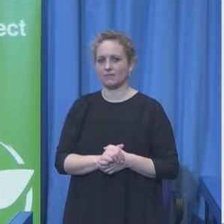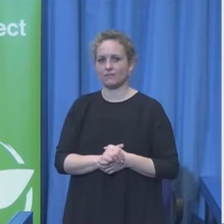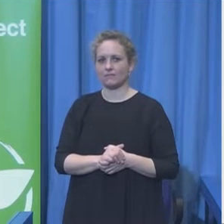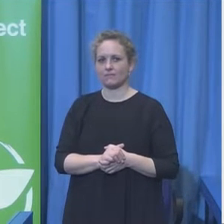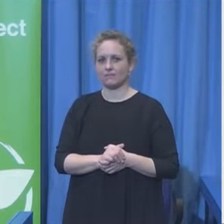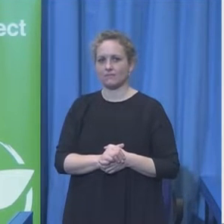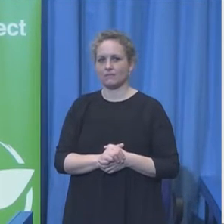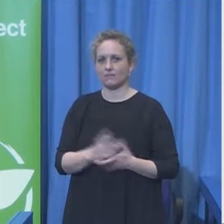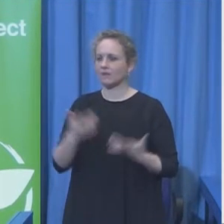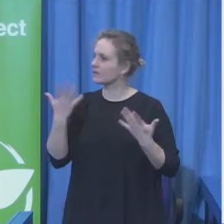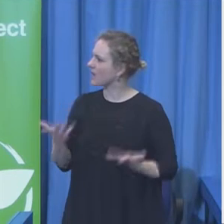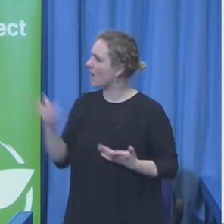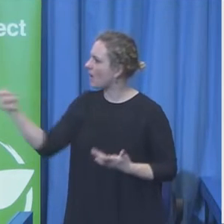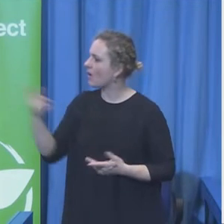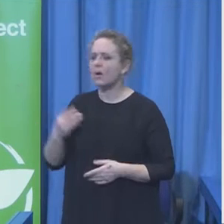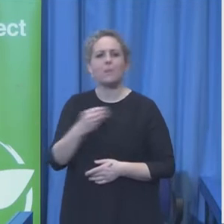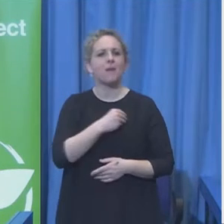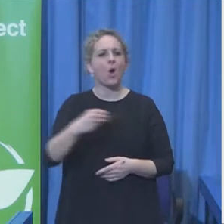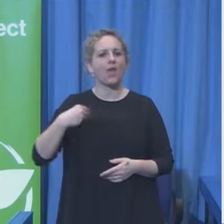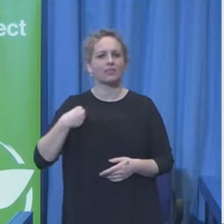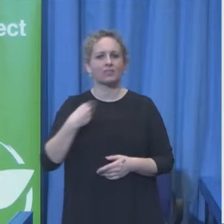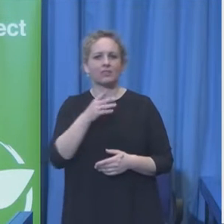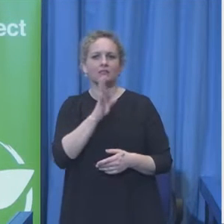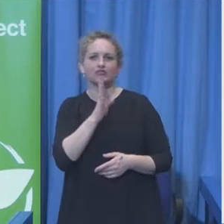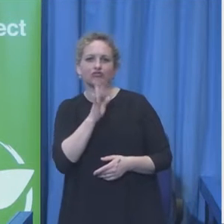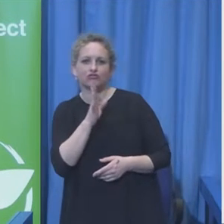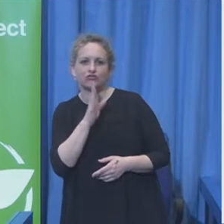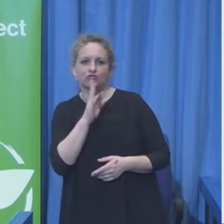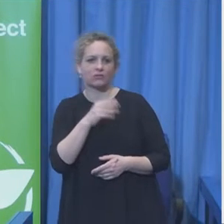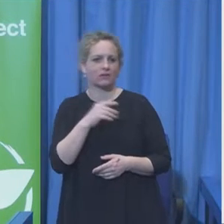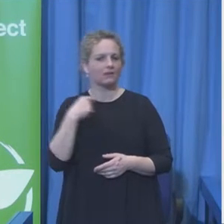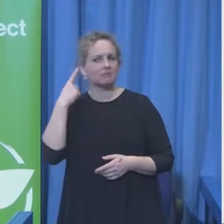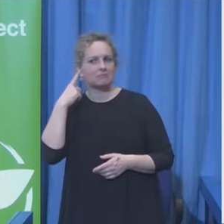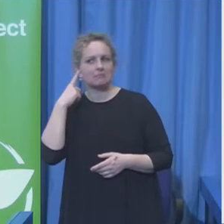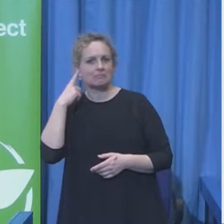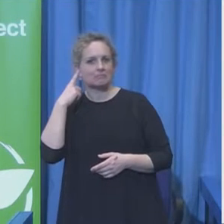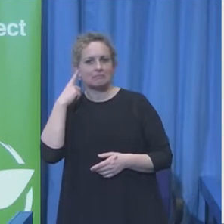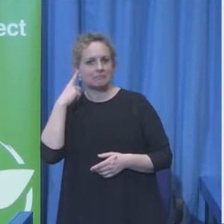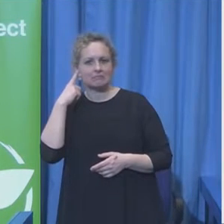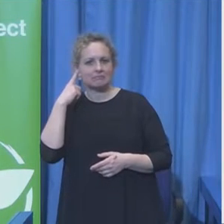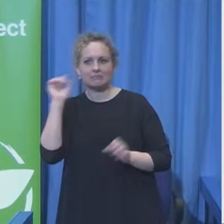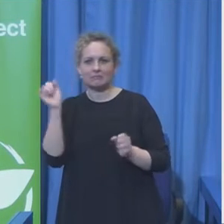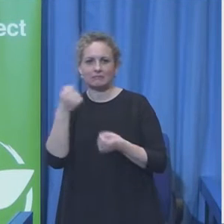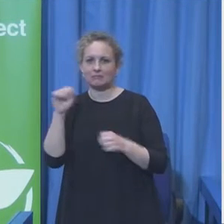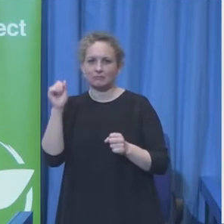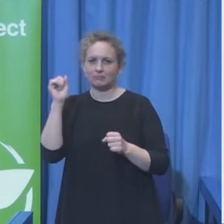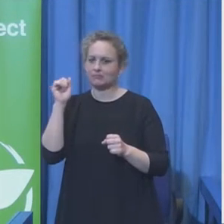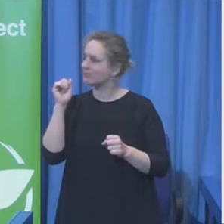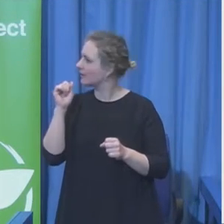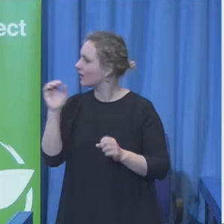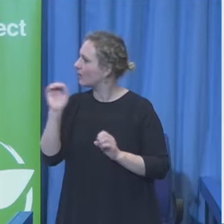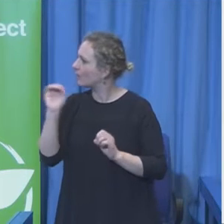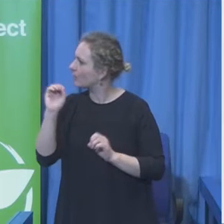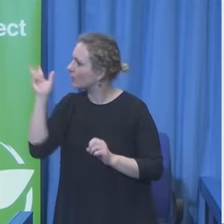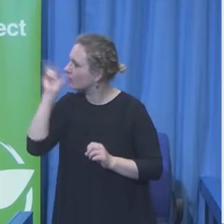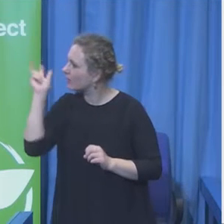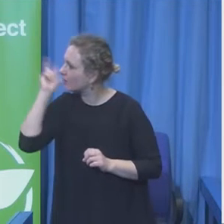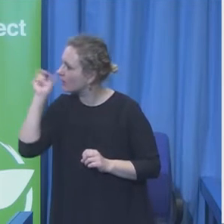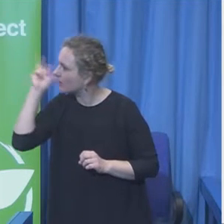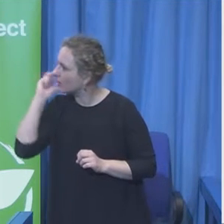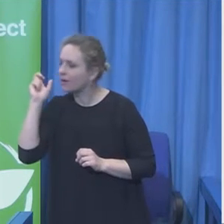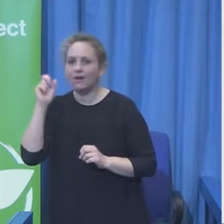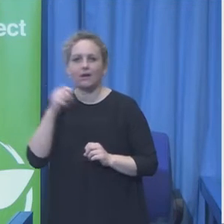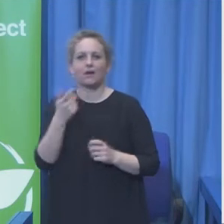Unii nie pozwala dzisiaj na jednoznaczne stwierdzenie, że system kwotowy jest